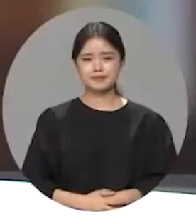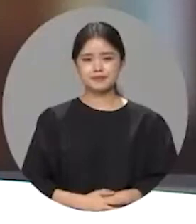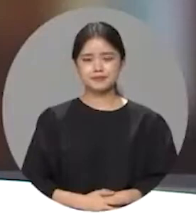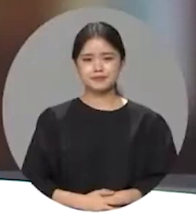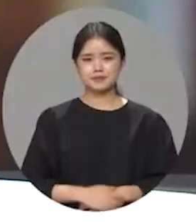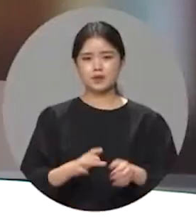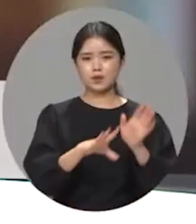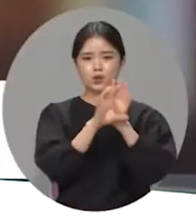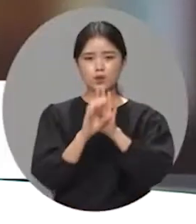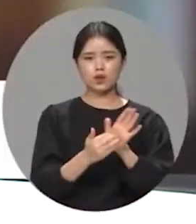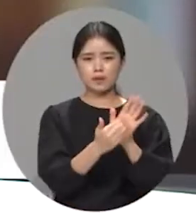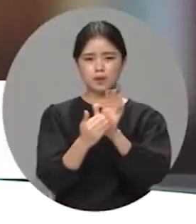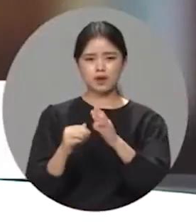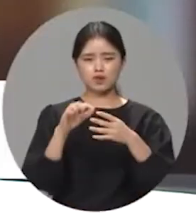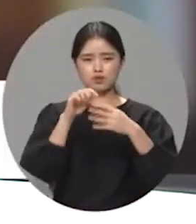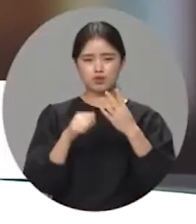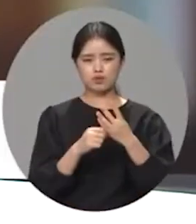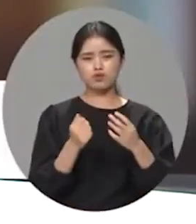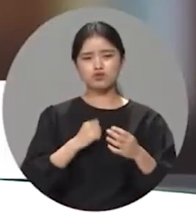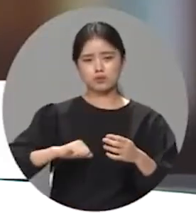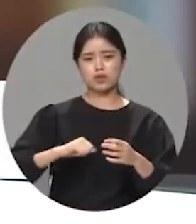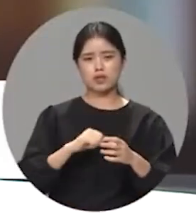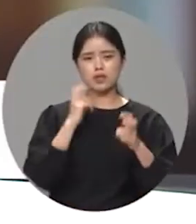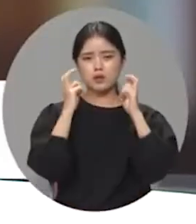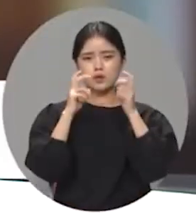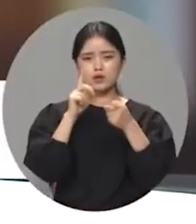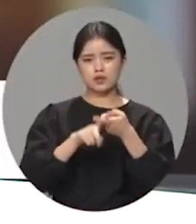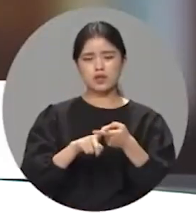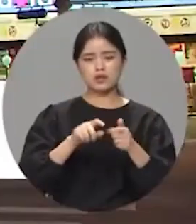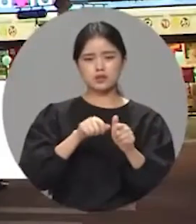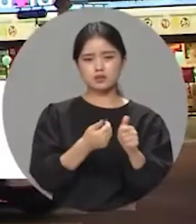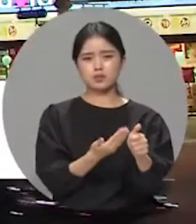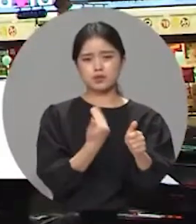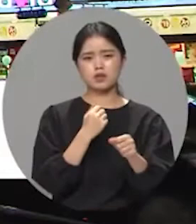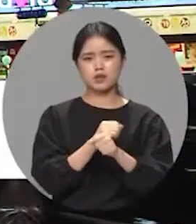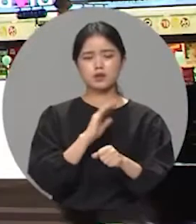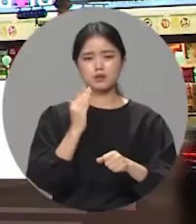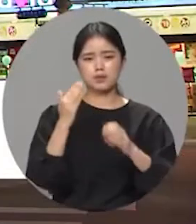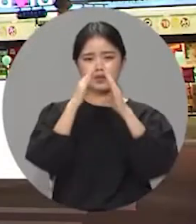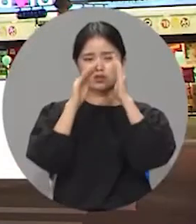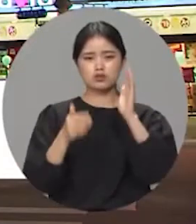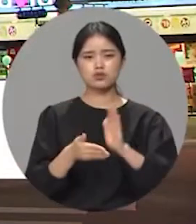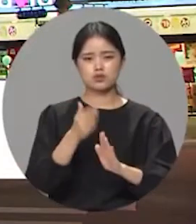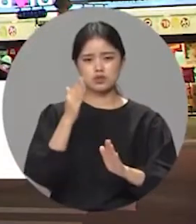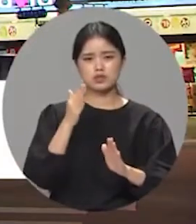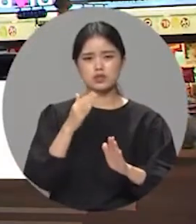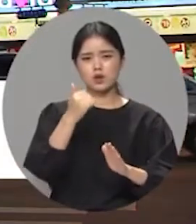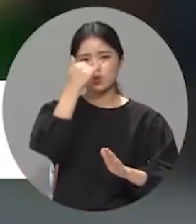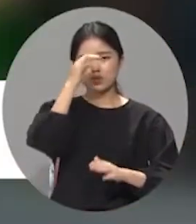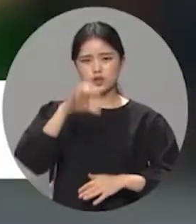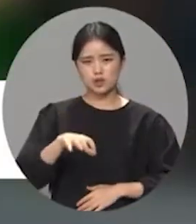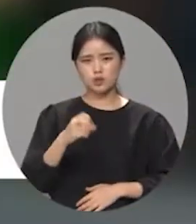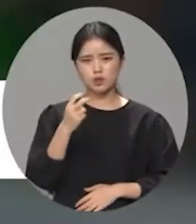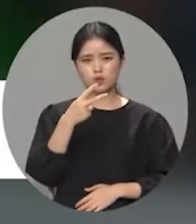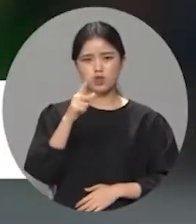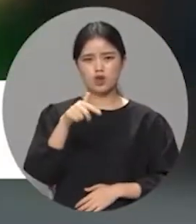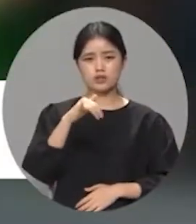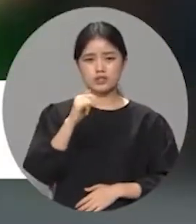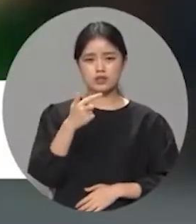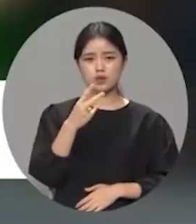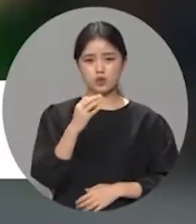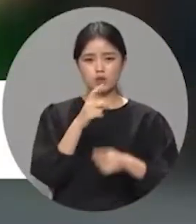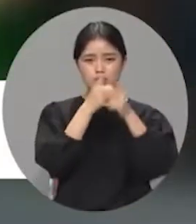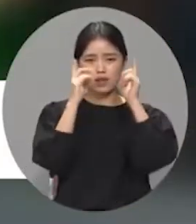콘 알고 방역 수칙 을 위반한 업소에 과태료가 부가됩니다 전주 씨는 효자동 신시가지 와 덕진동 대학과